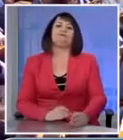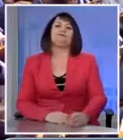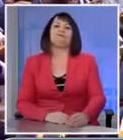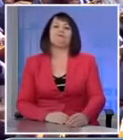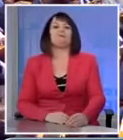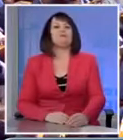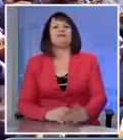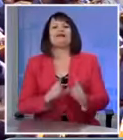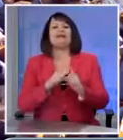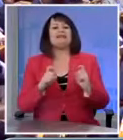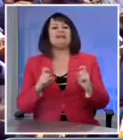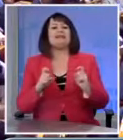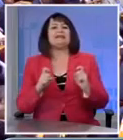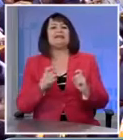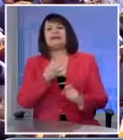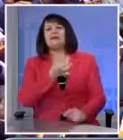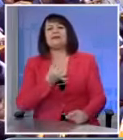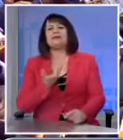Τι ακριβώς είναι αυτό που είπατε